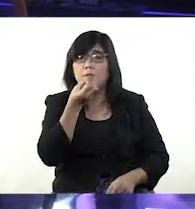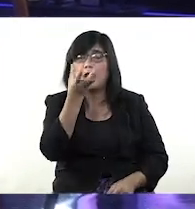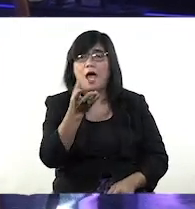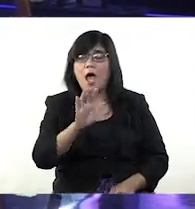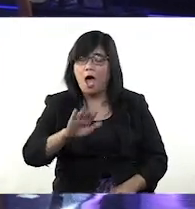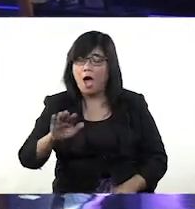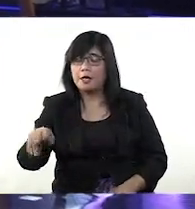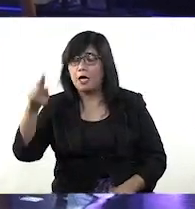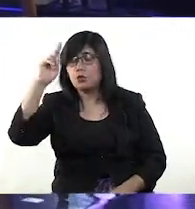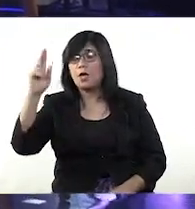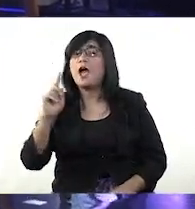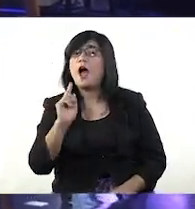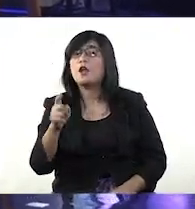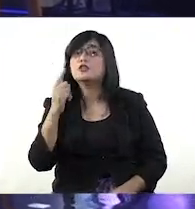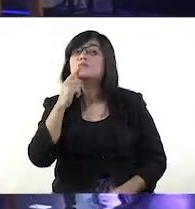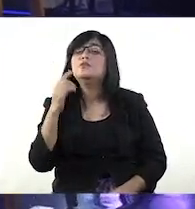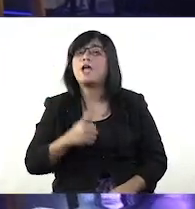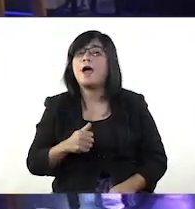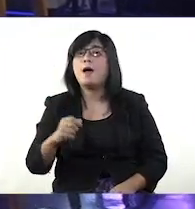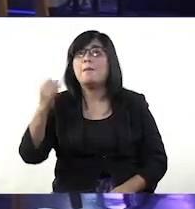tuhan harus punya mimpi besar tapi